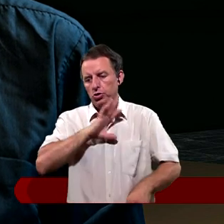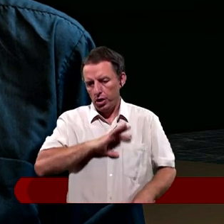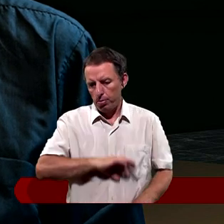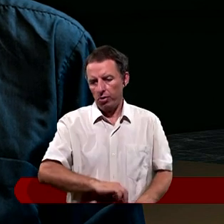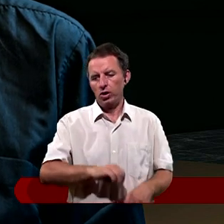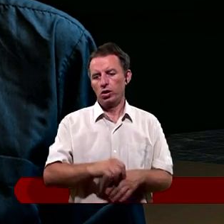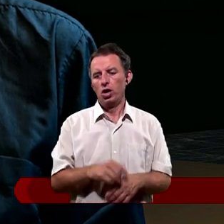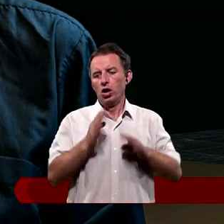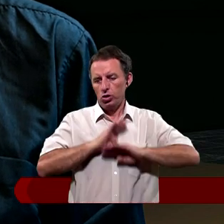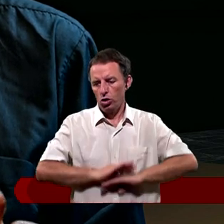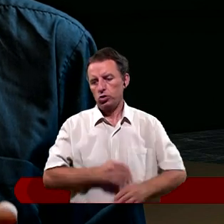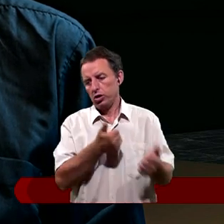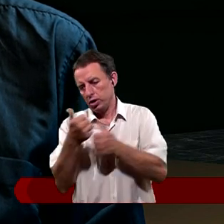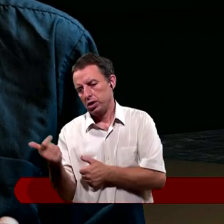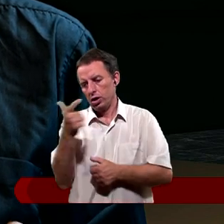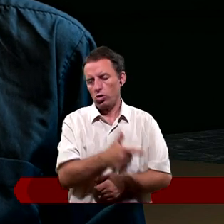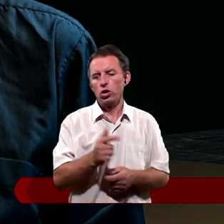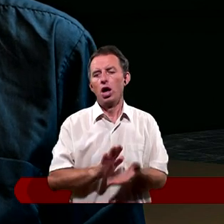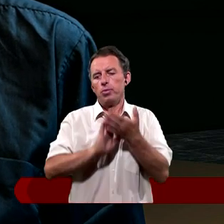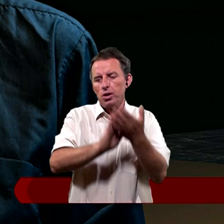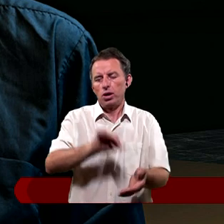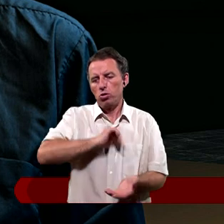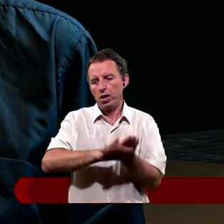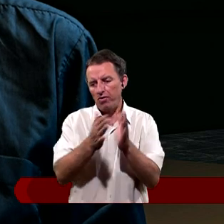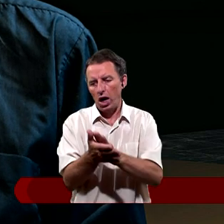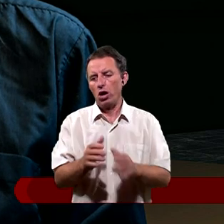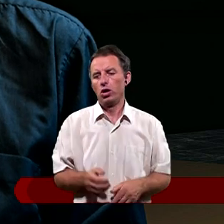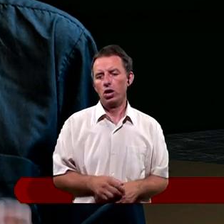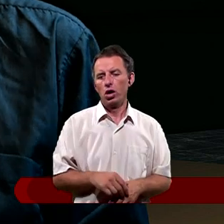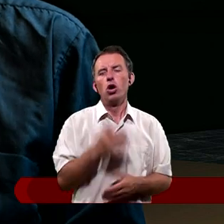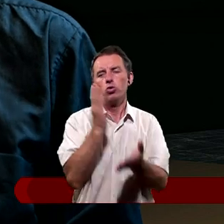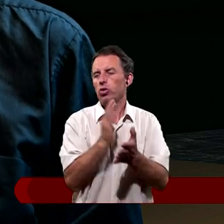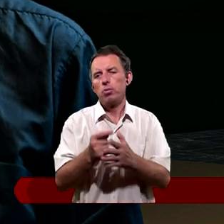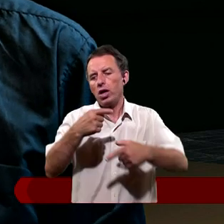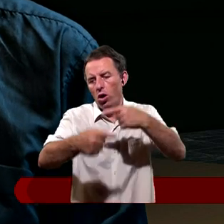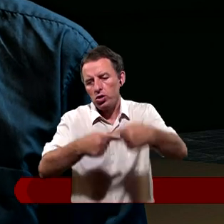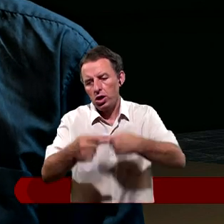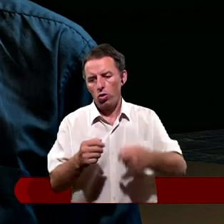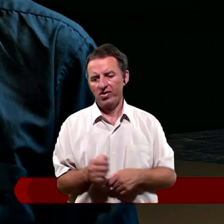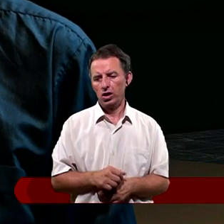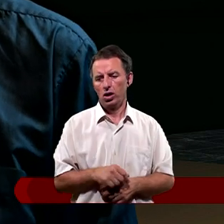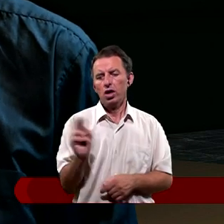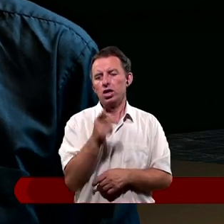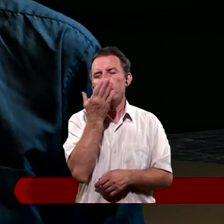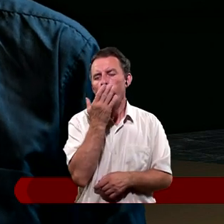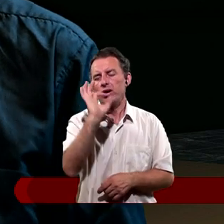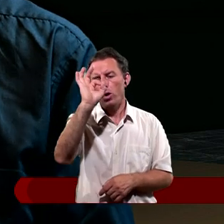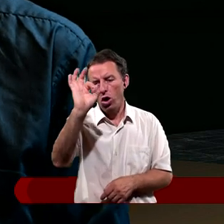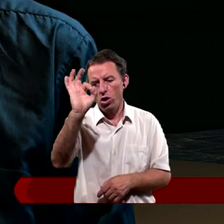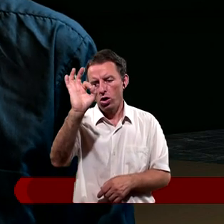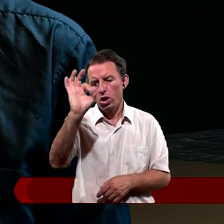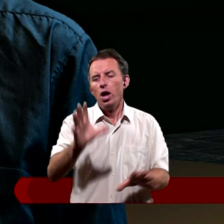łagodność, cierpliwość, znosząc jedni drugich, przebaczając sobie nawzajem. I już nie będę kontynuował. Kiedy mówimy